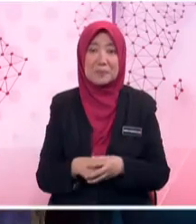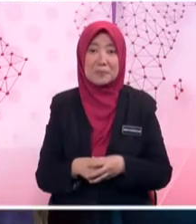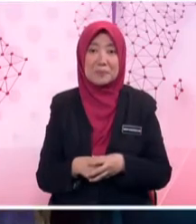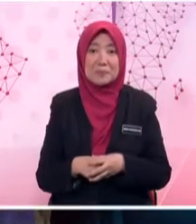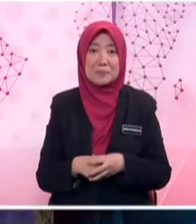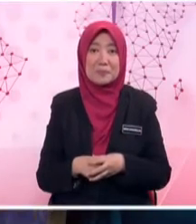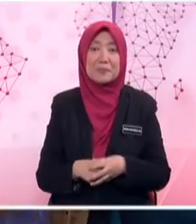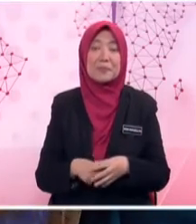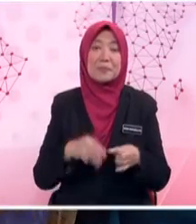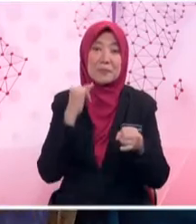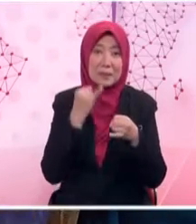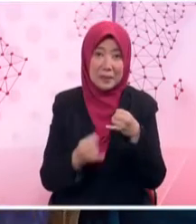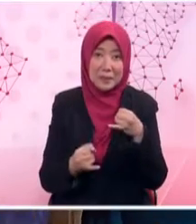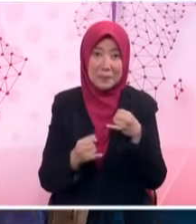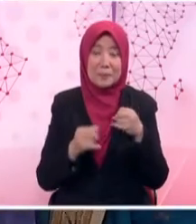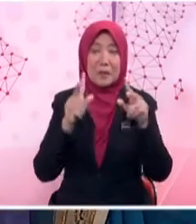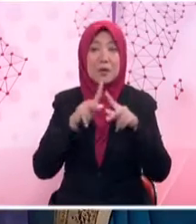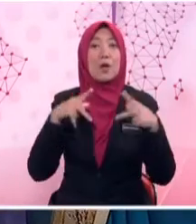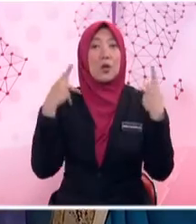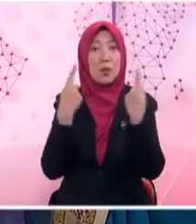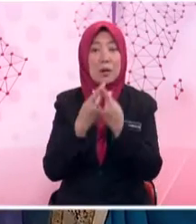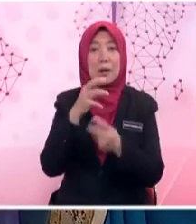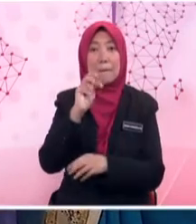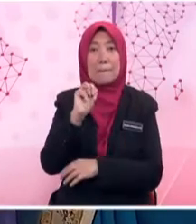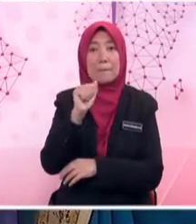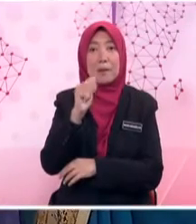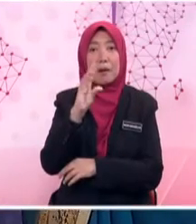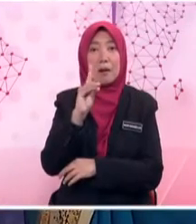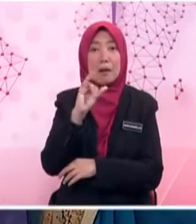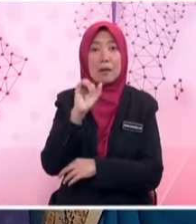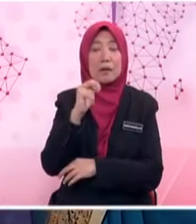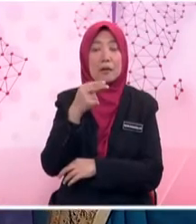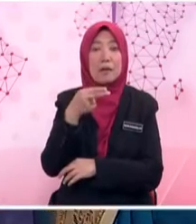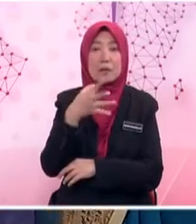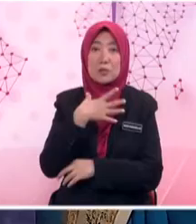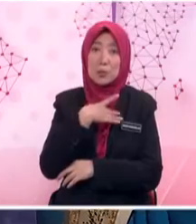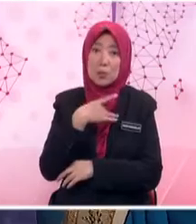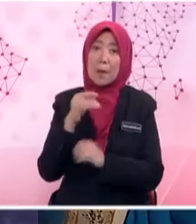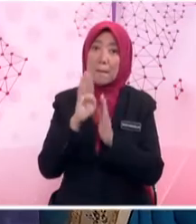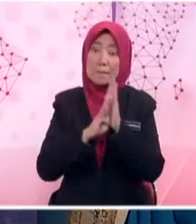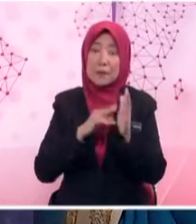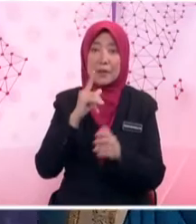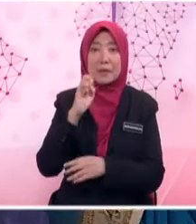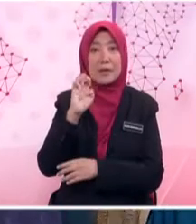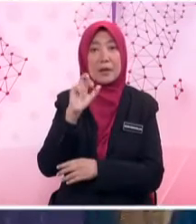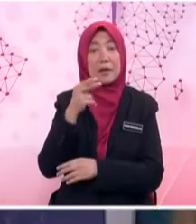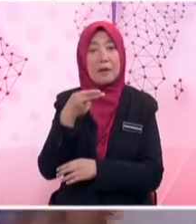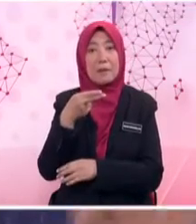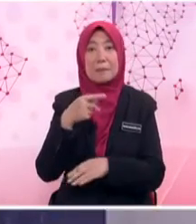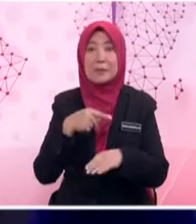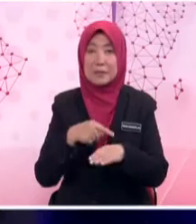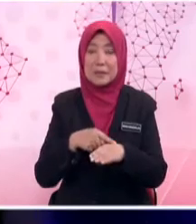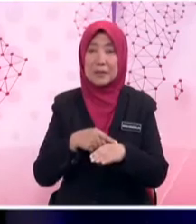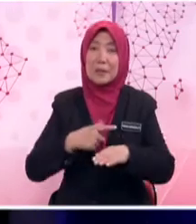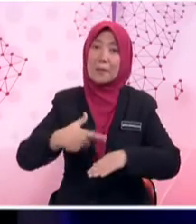terakhir, keluarga Madiha suka berkelah di tepi pantai.